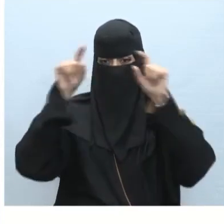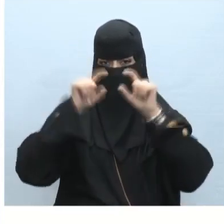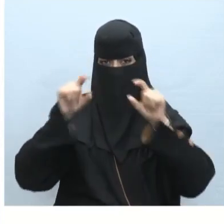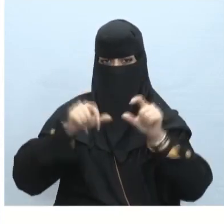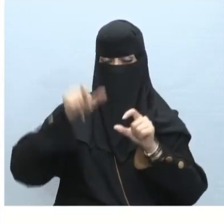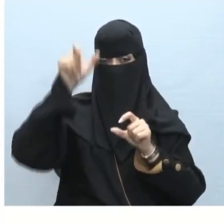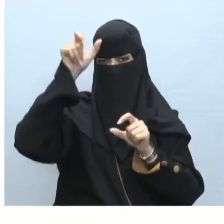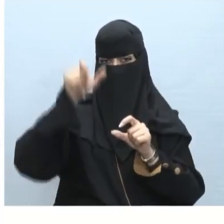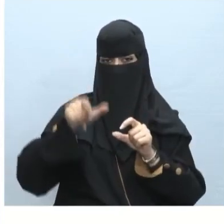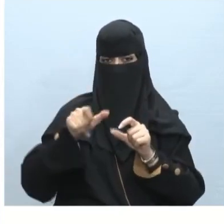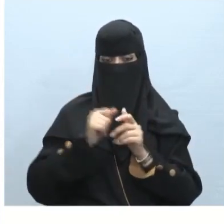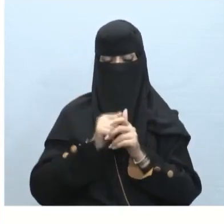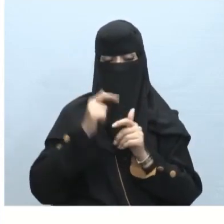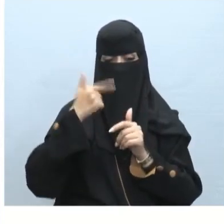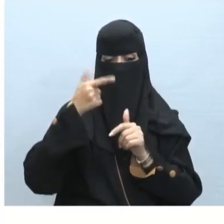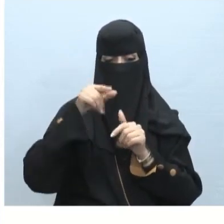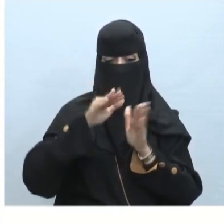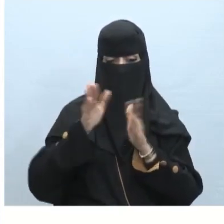عموديه